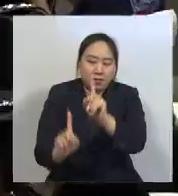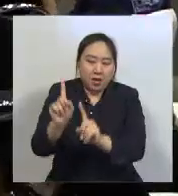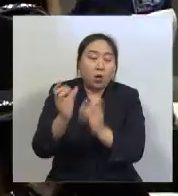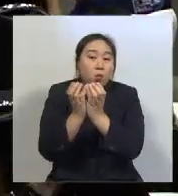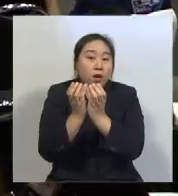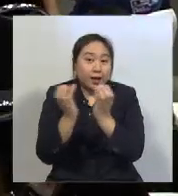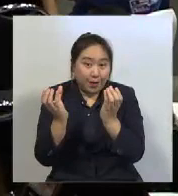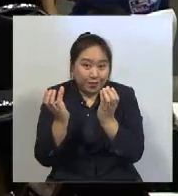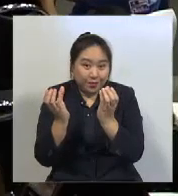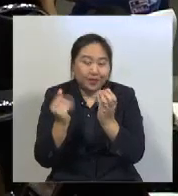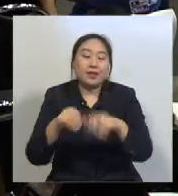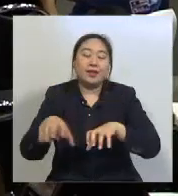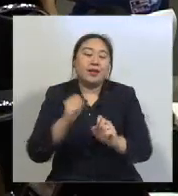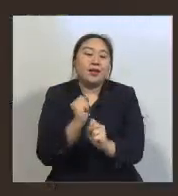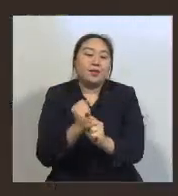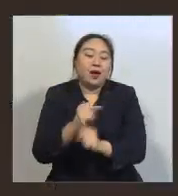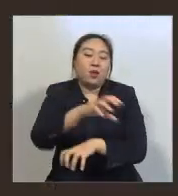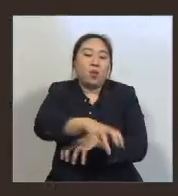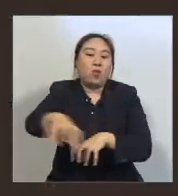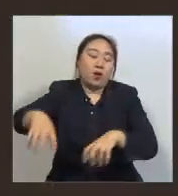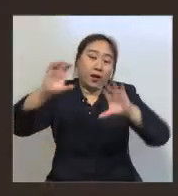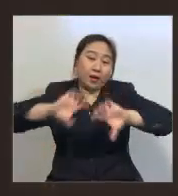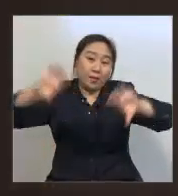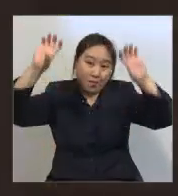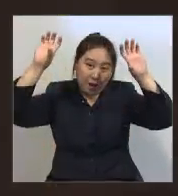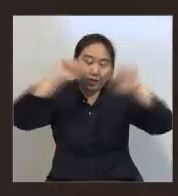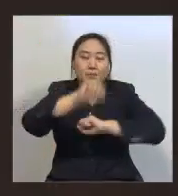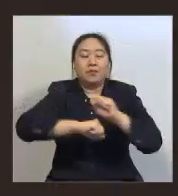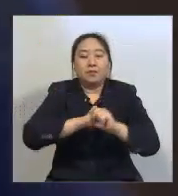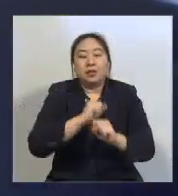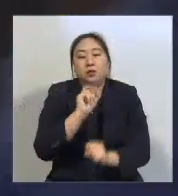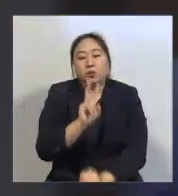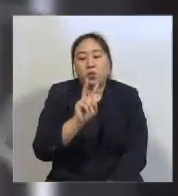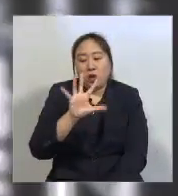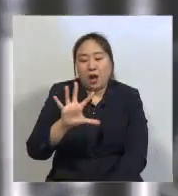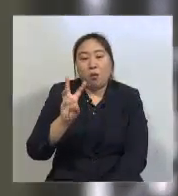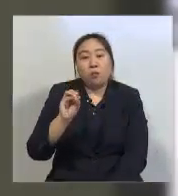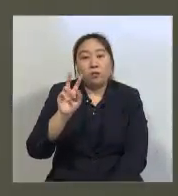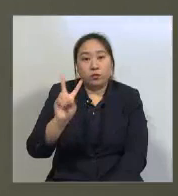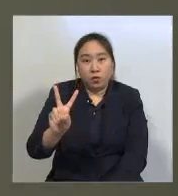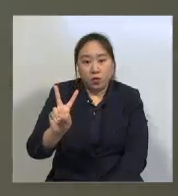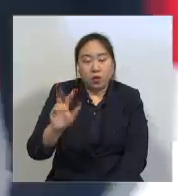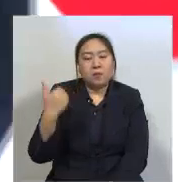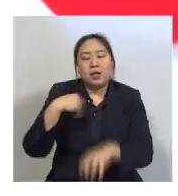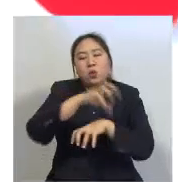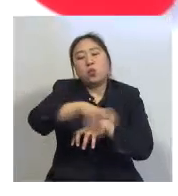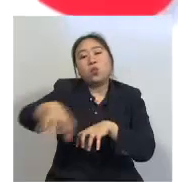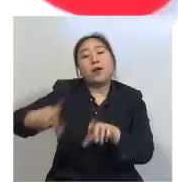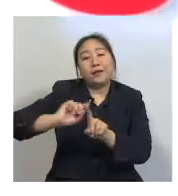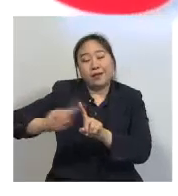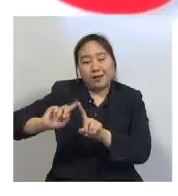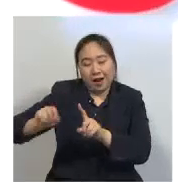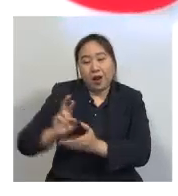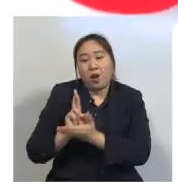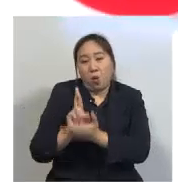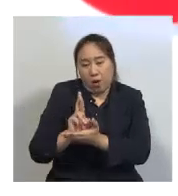และความโปร่งใสในการดำเนินงานของหน่วยงานภาครัฐประจำปี2562นะครับมีหน่วยงานต่างๆเนี่ยได้รับ